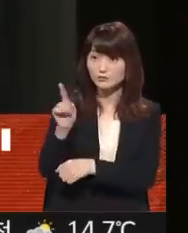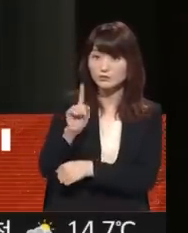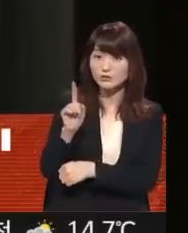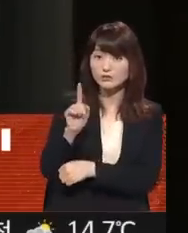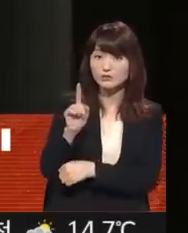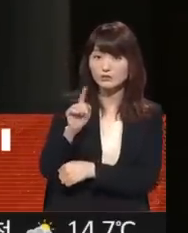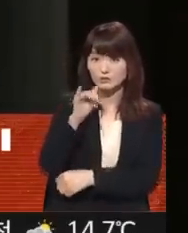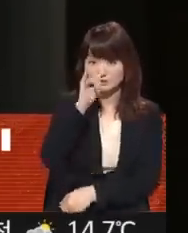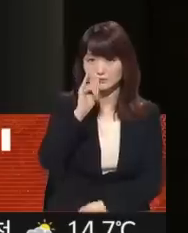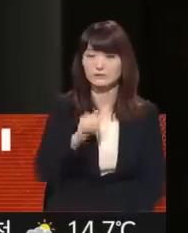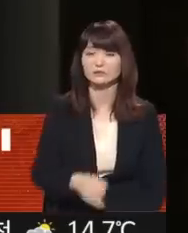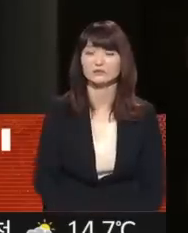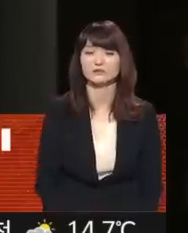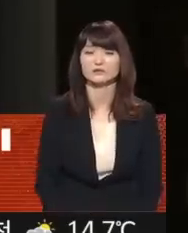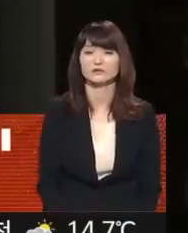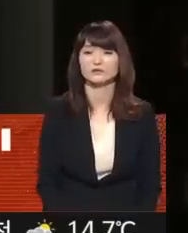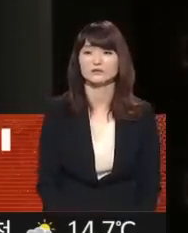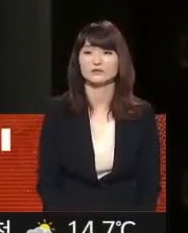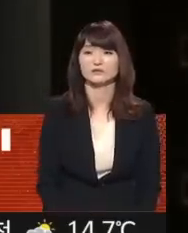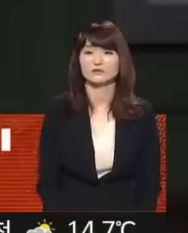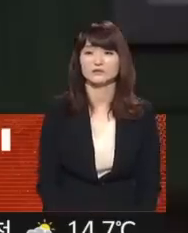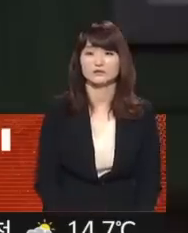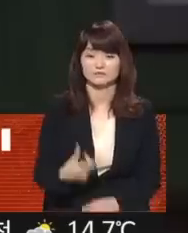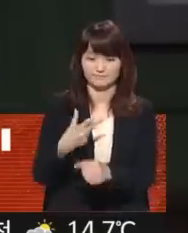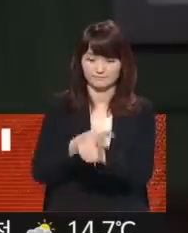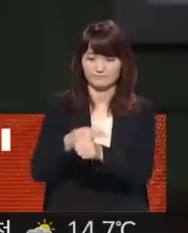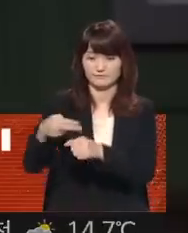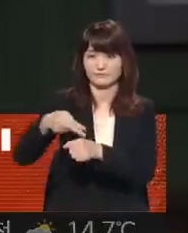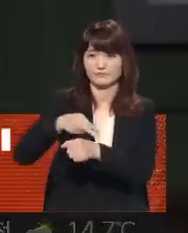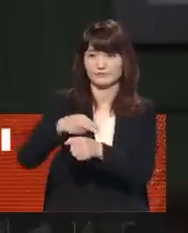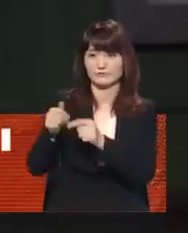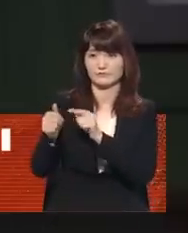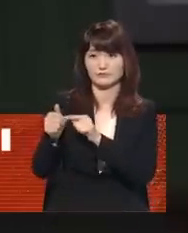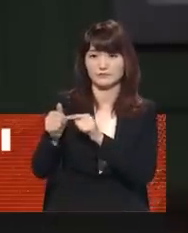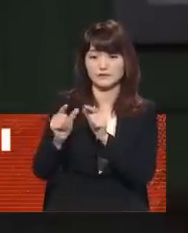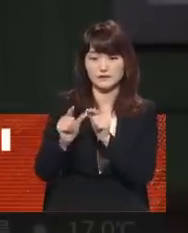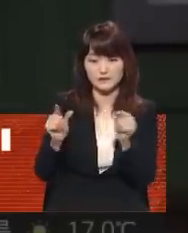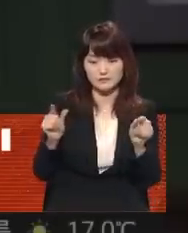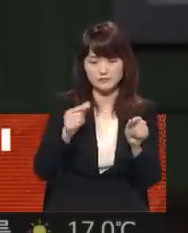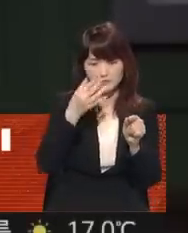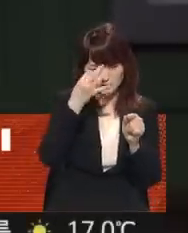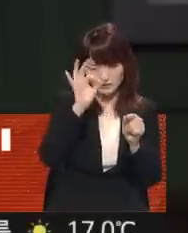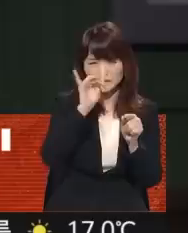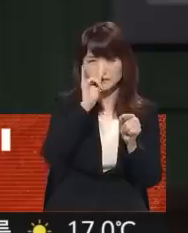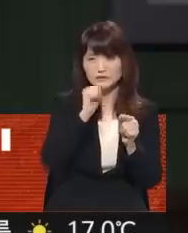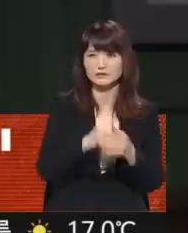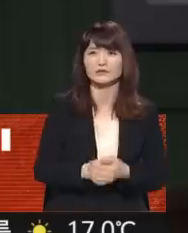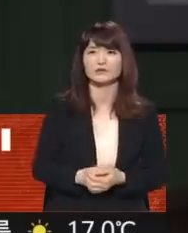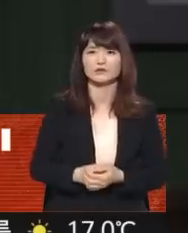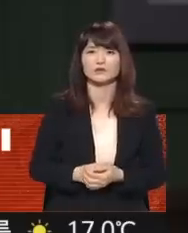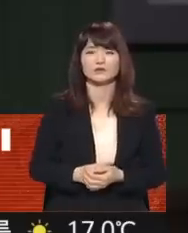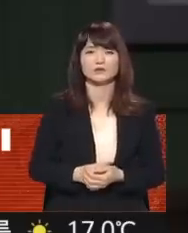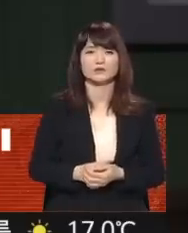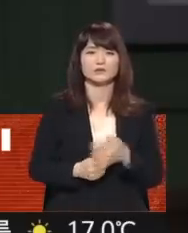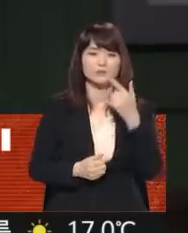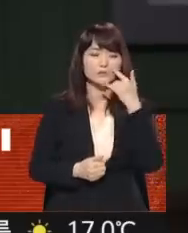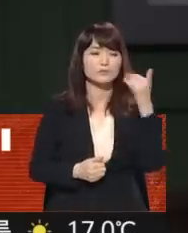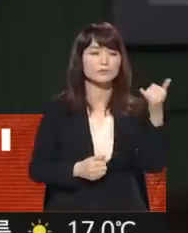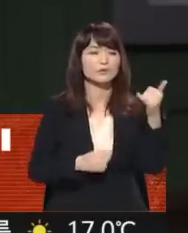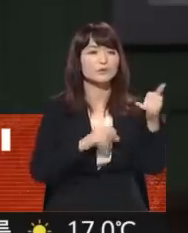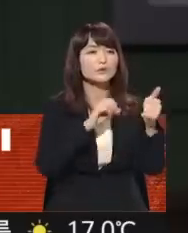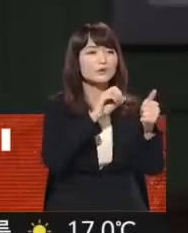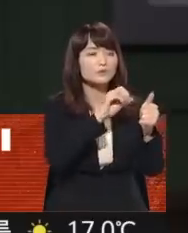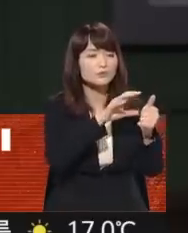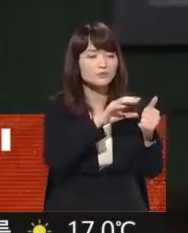어디에서든지 있었던 거 아니에요 그런데이 마취가 그 잘못을 부분적으로 인정한 부분이 있습니다 보호자한테 마취로